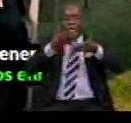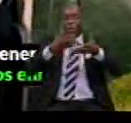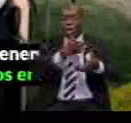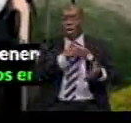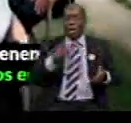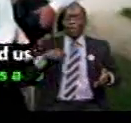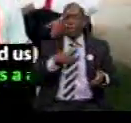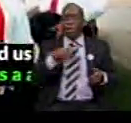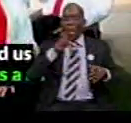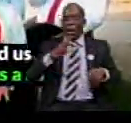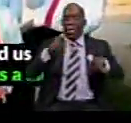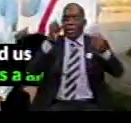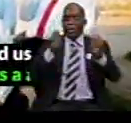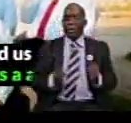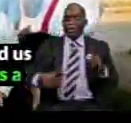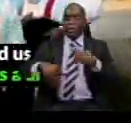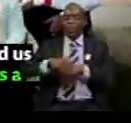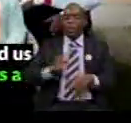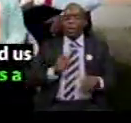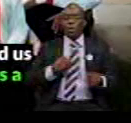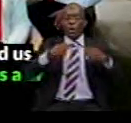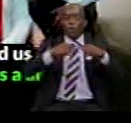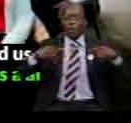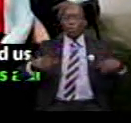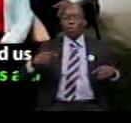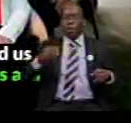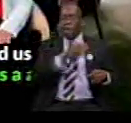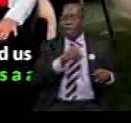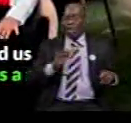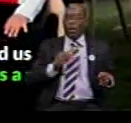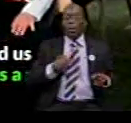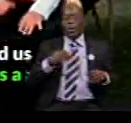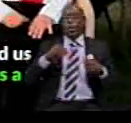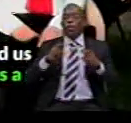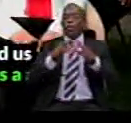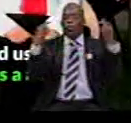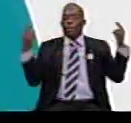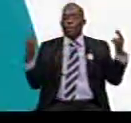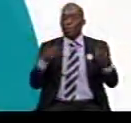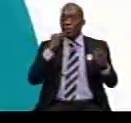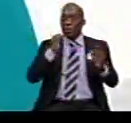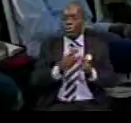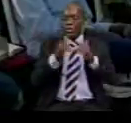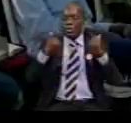أعدائنا ويعظم انتصارنا بمن أحبنا